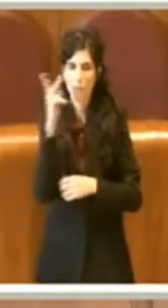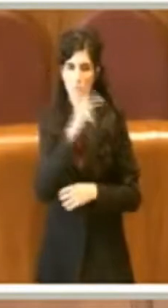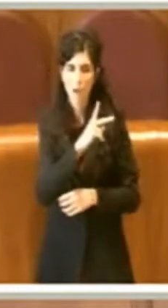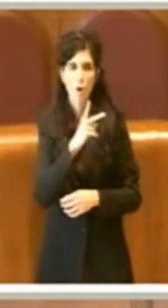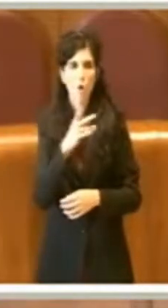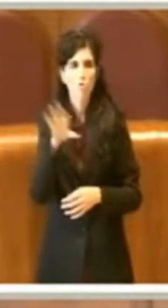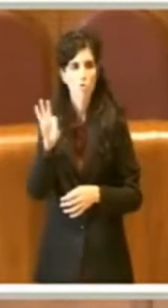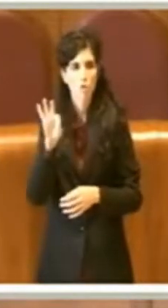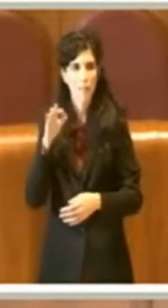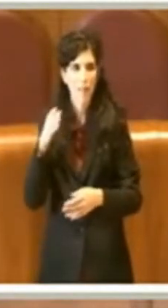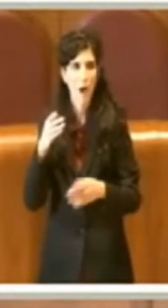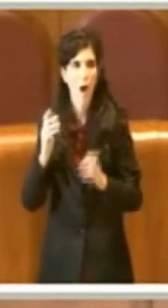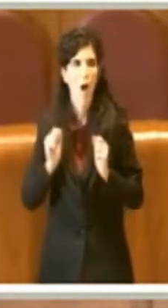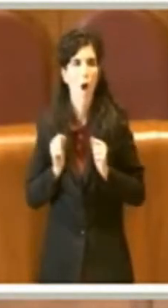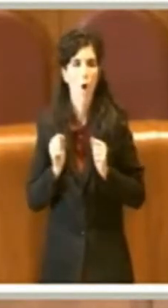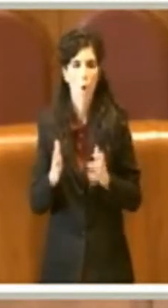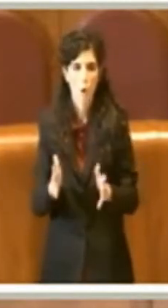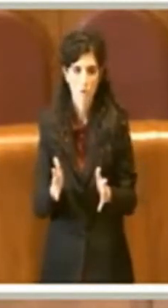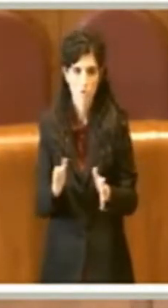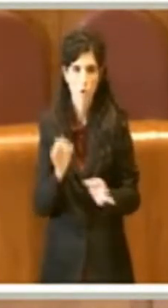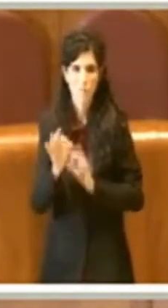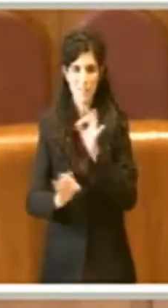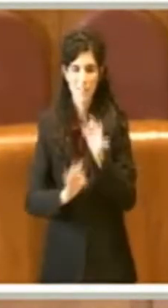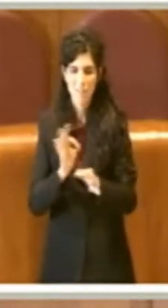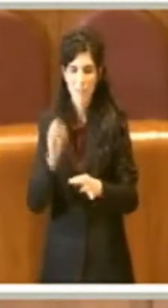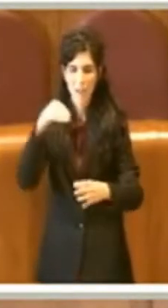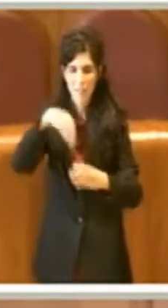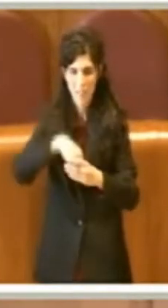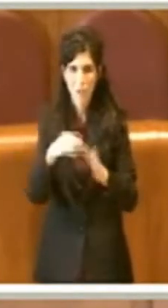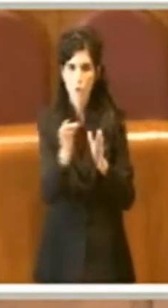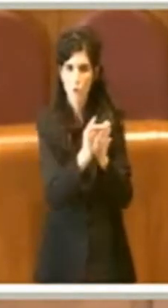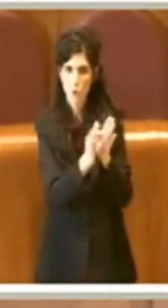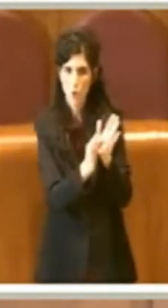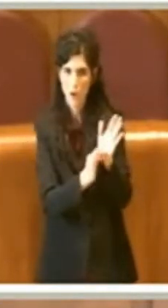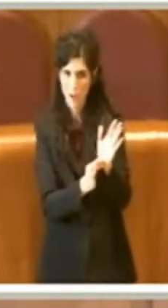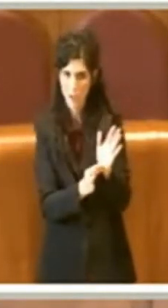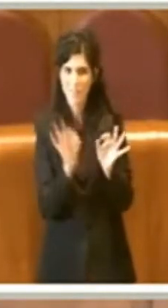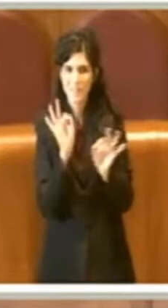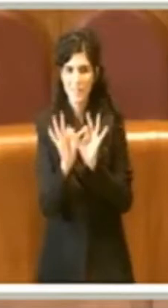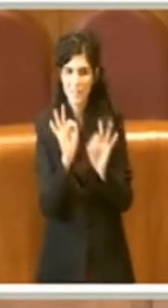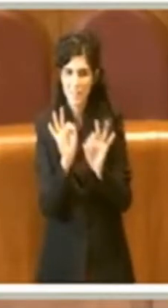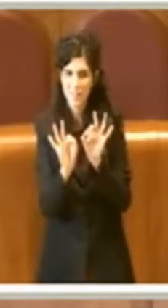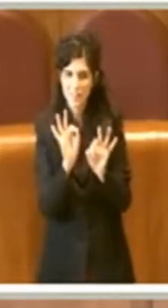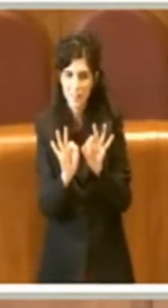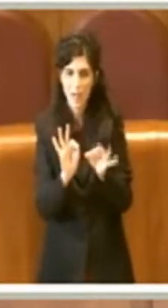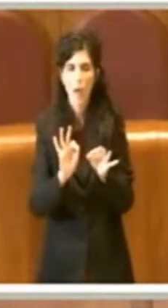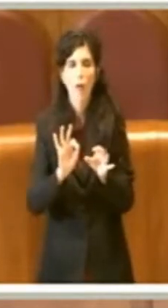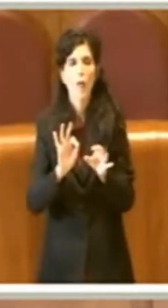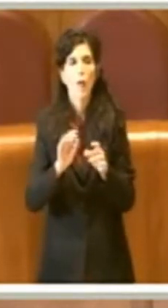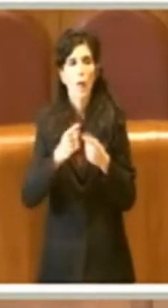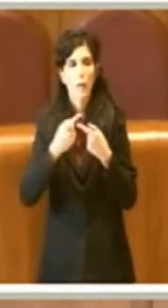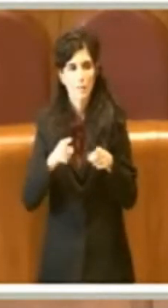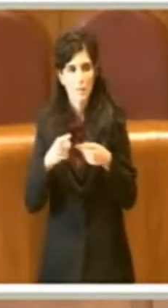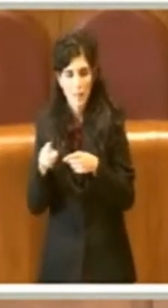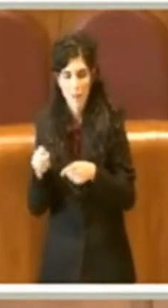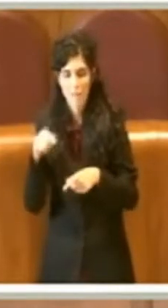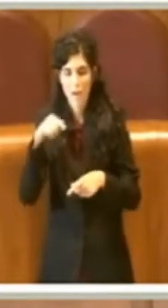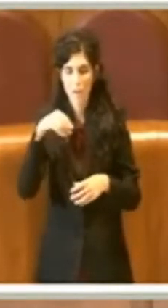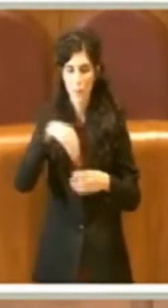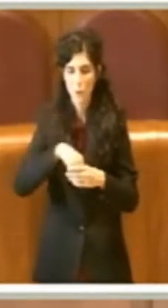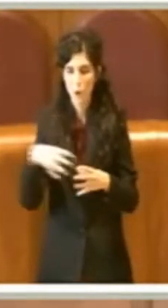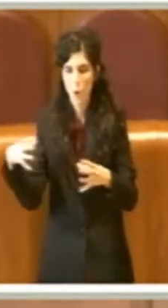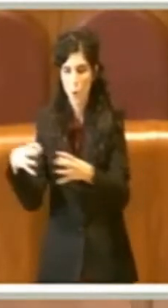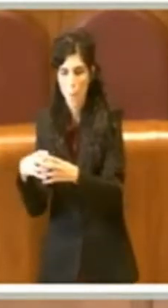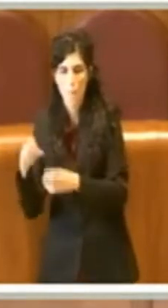sono quelle sono le scelte che nonostante le varie criticità la l'attacca bilità da parte delle opposizioni e da parte di chi appunto è